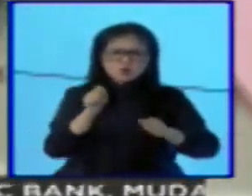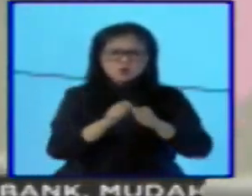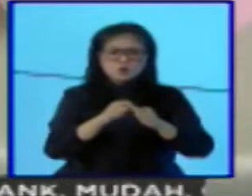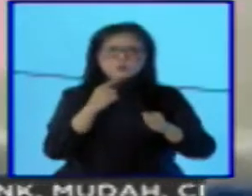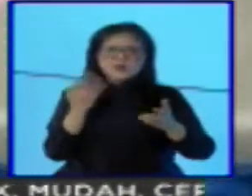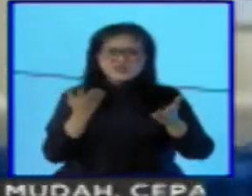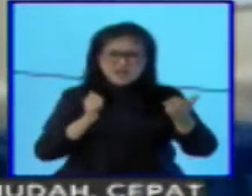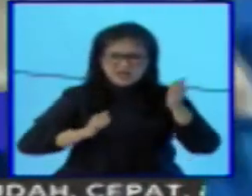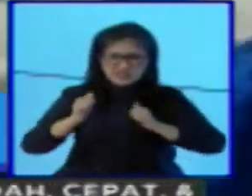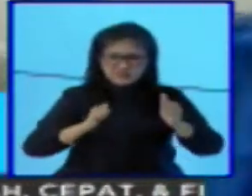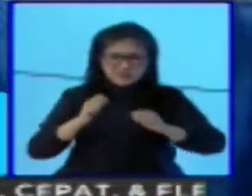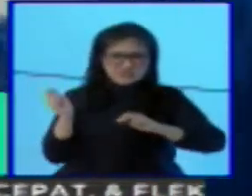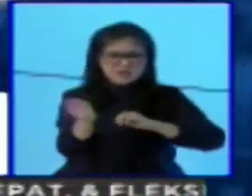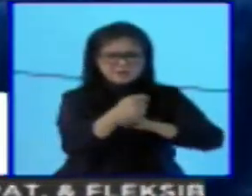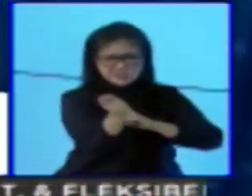tajam.